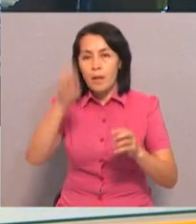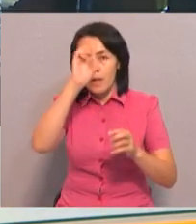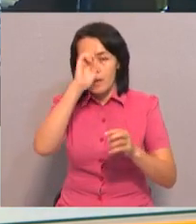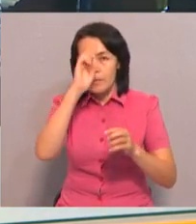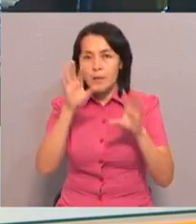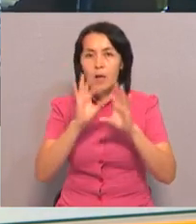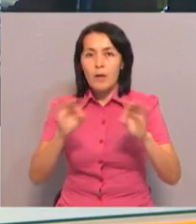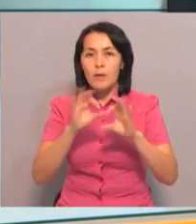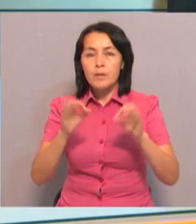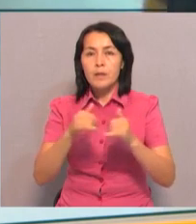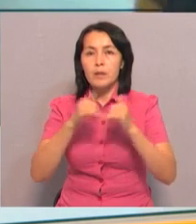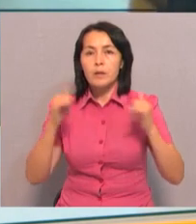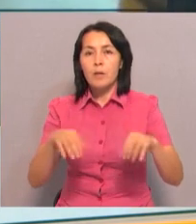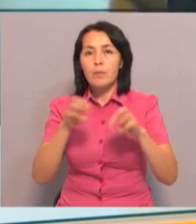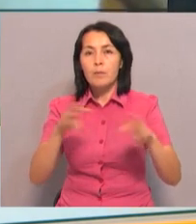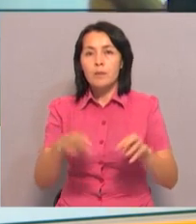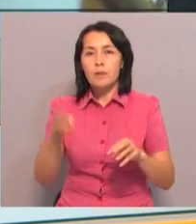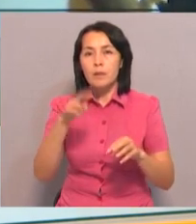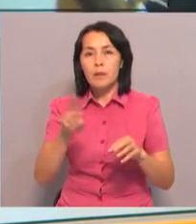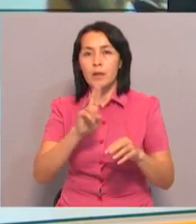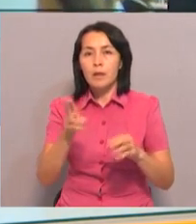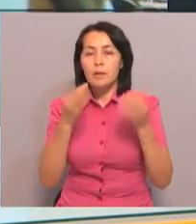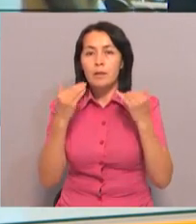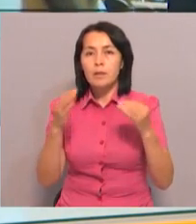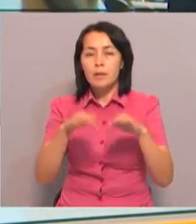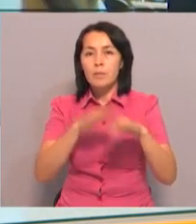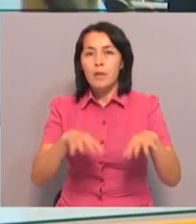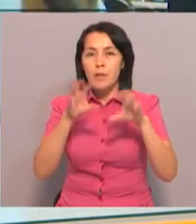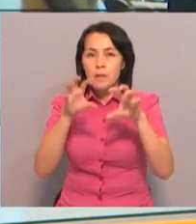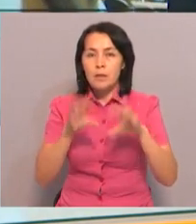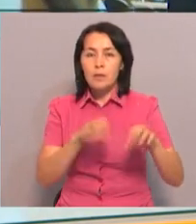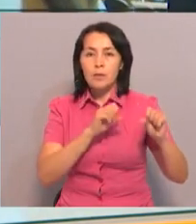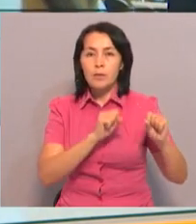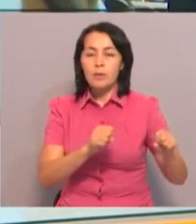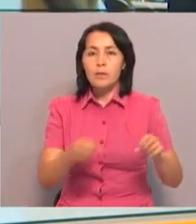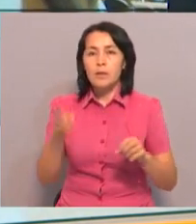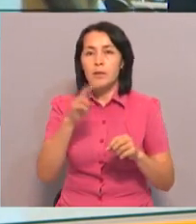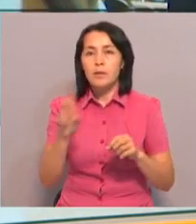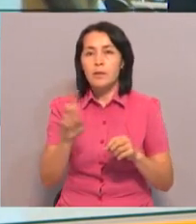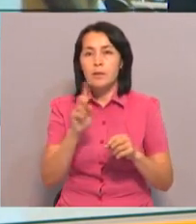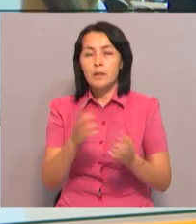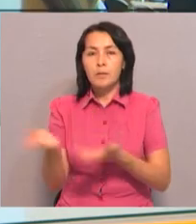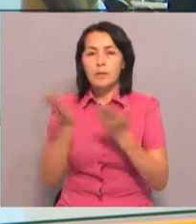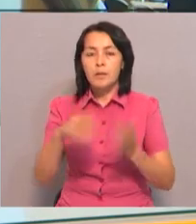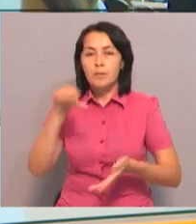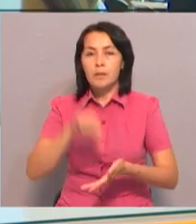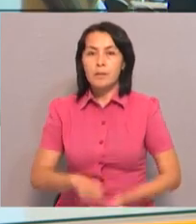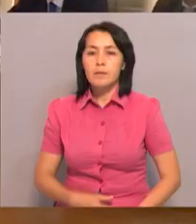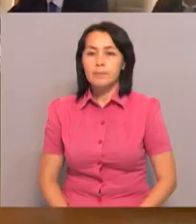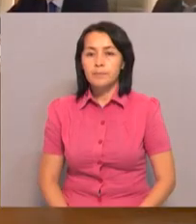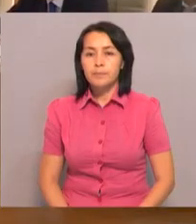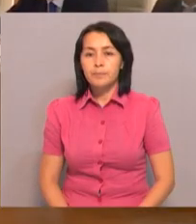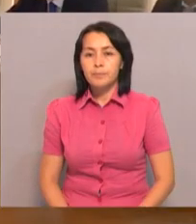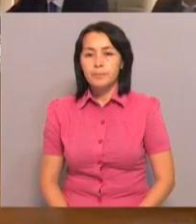еліміздің ақпарат және қоғамдық даму министрі Дархан Қыдырәлі және бала құқықтары жөніндегі уәкілі Динара Закиева арнайы қатысты.